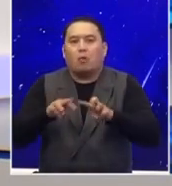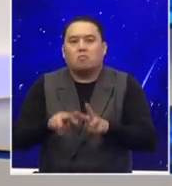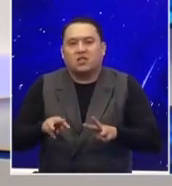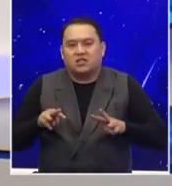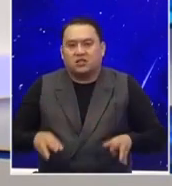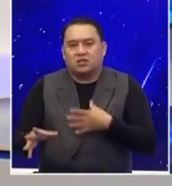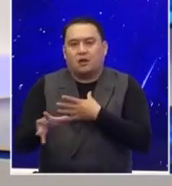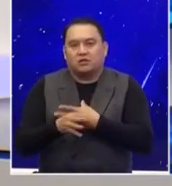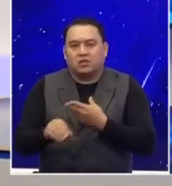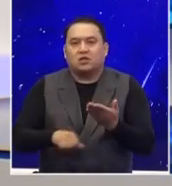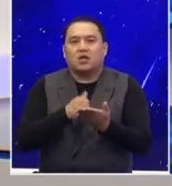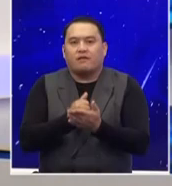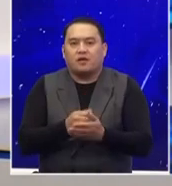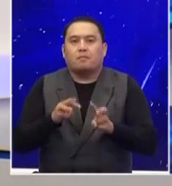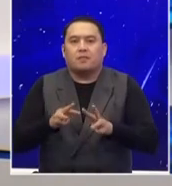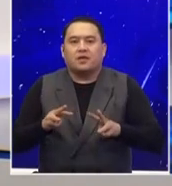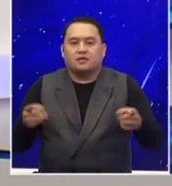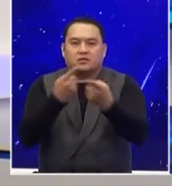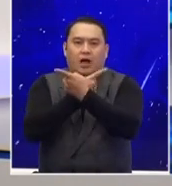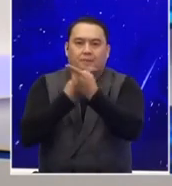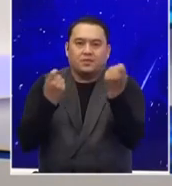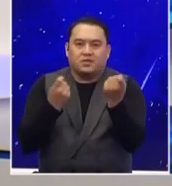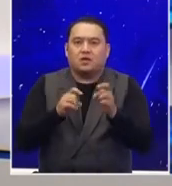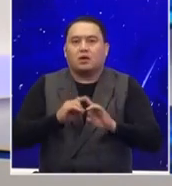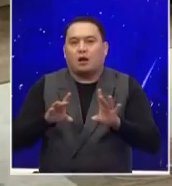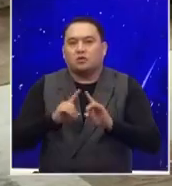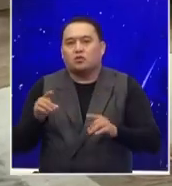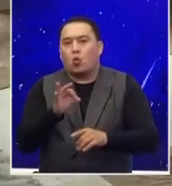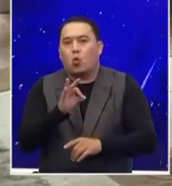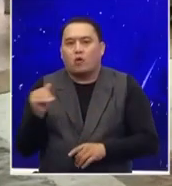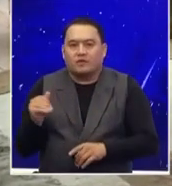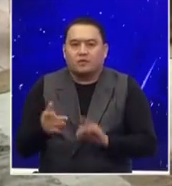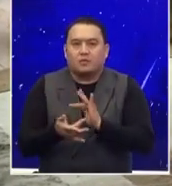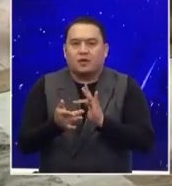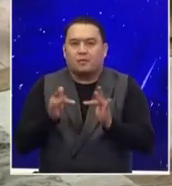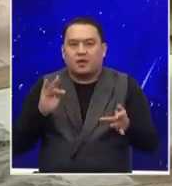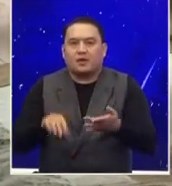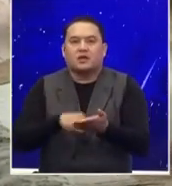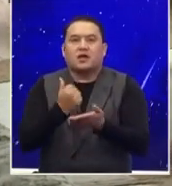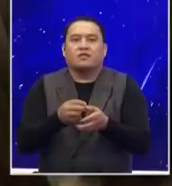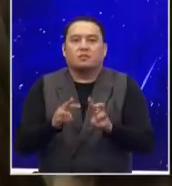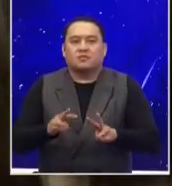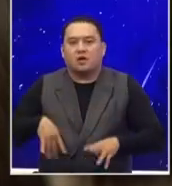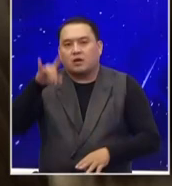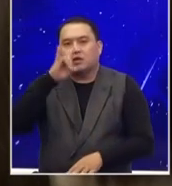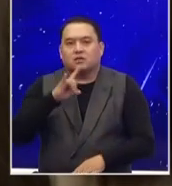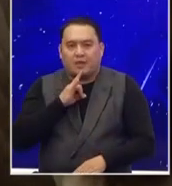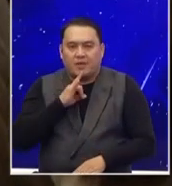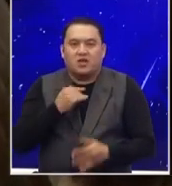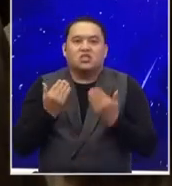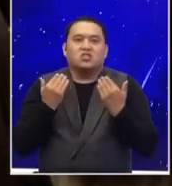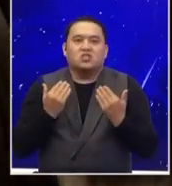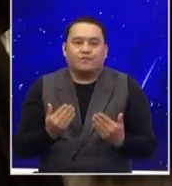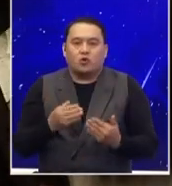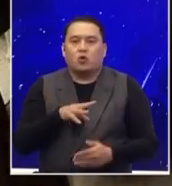министерств, сообщил глава правительства Аскар Мамин, передает Нур-КЗ со ссылкой на официальный сайт премьер-министра Казахстана. В